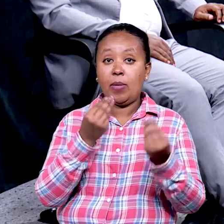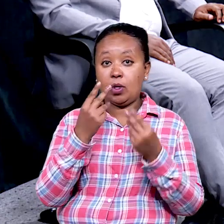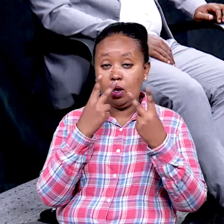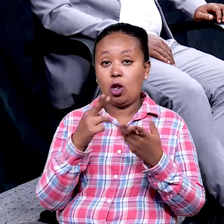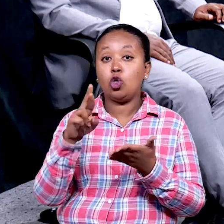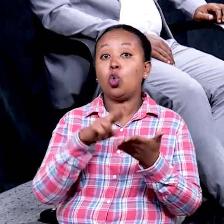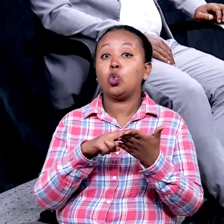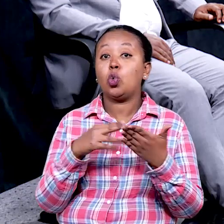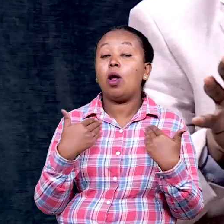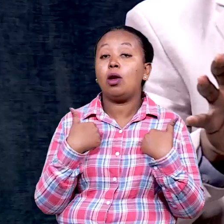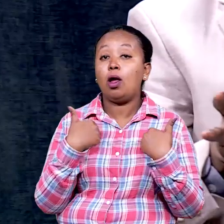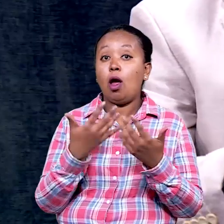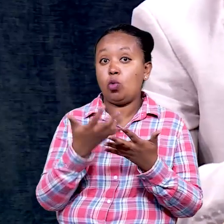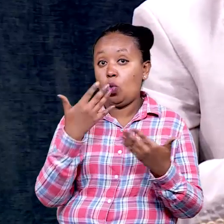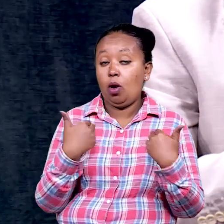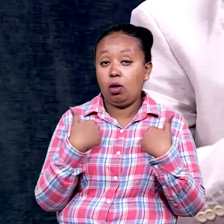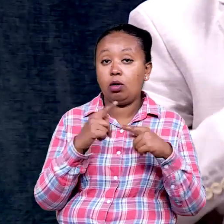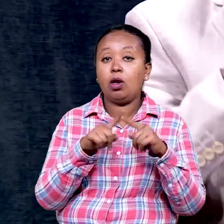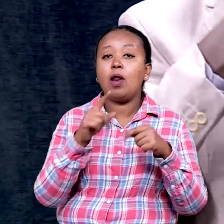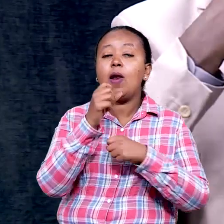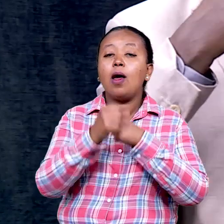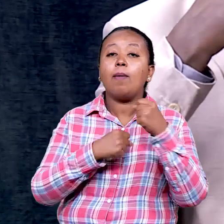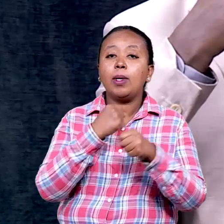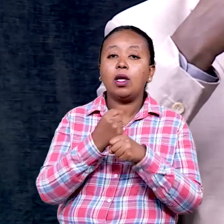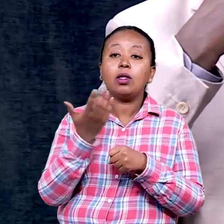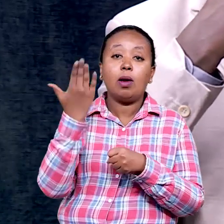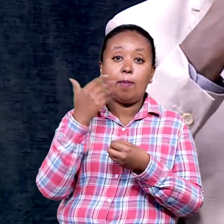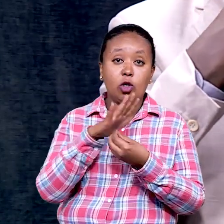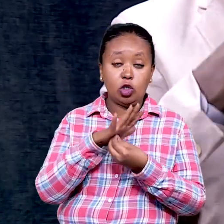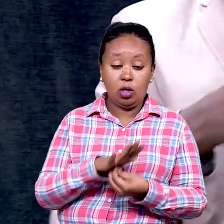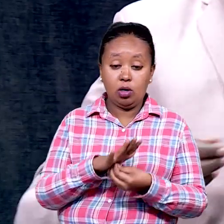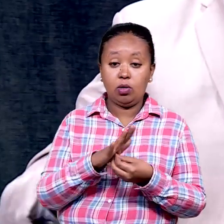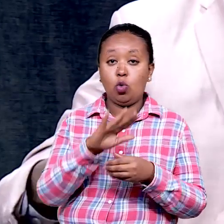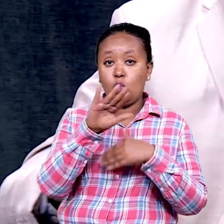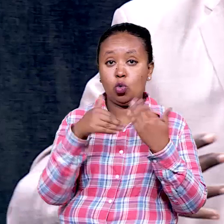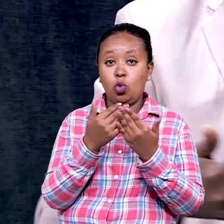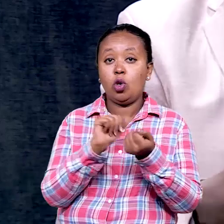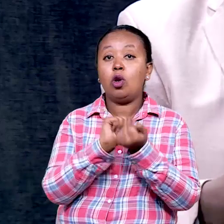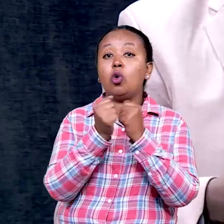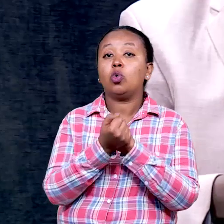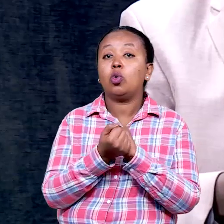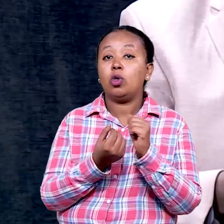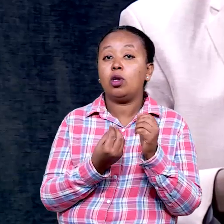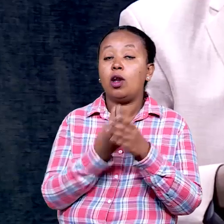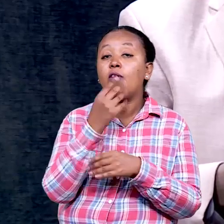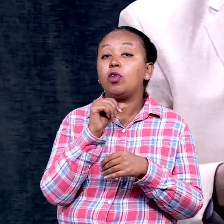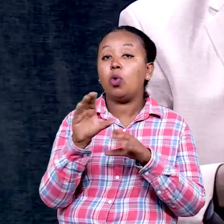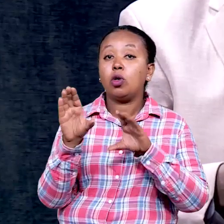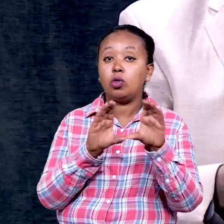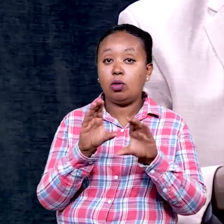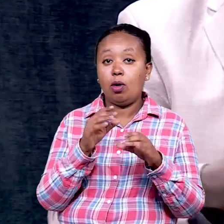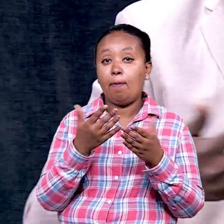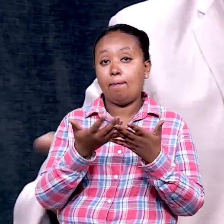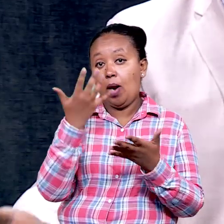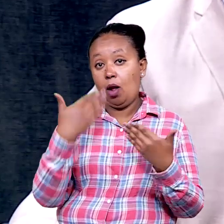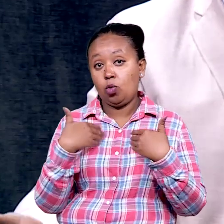በማርኬቲንግ እንትን ስታዩ ሪሶርሱ አለ። ግን ደግሞ ለአመታት የነበረው ጫና ተገናኝተው ለውጡን እንዳይፈጥሩ